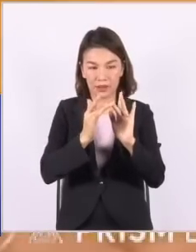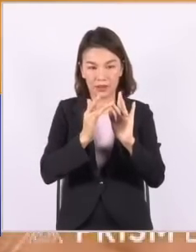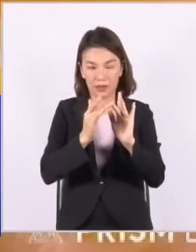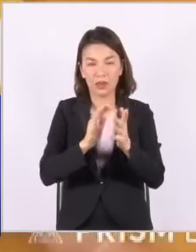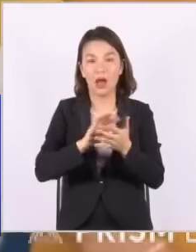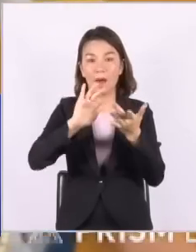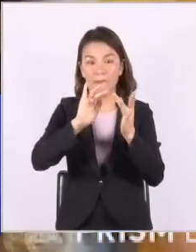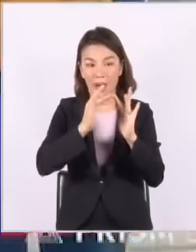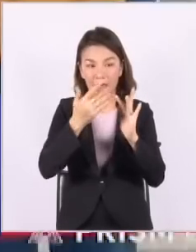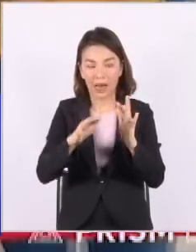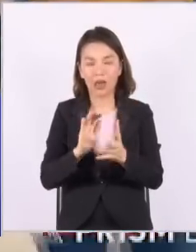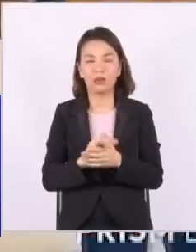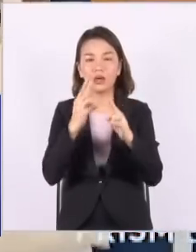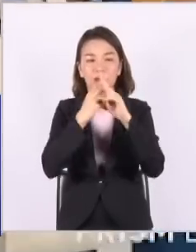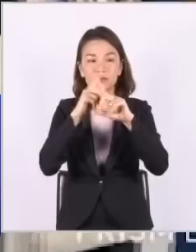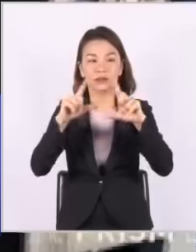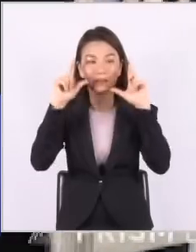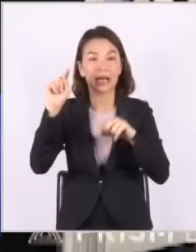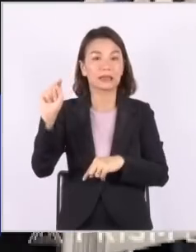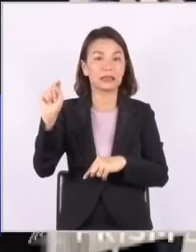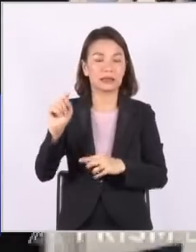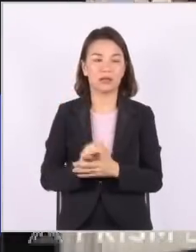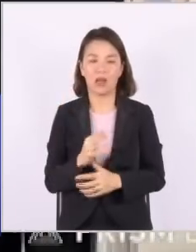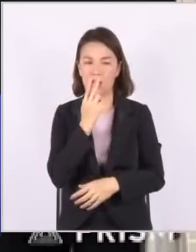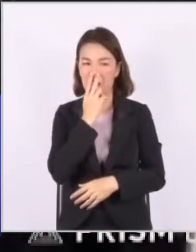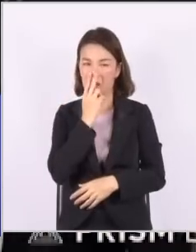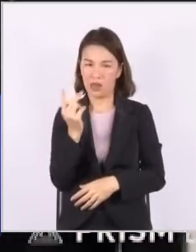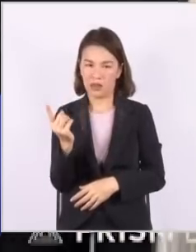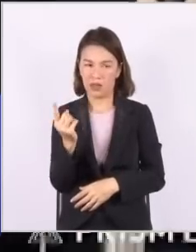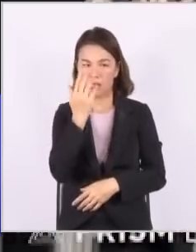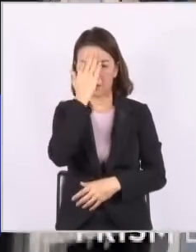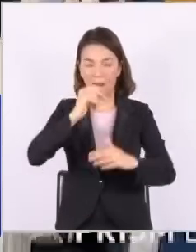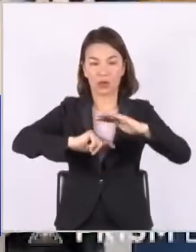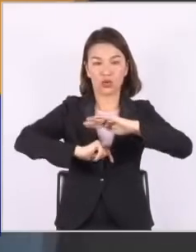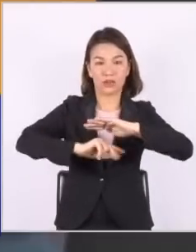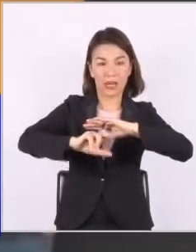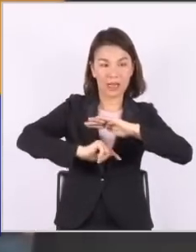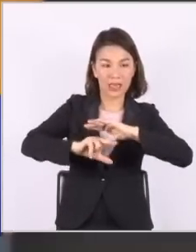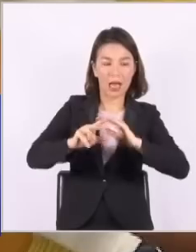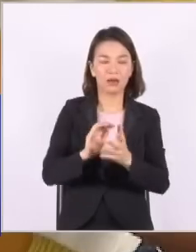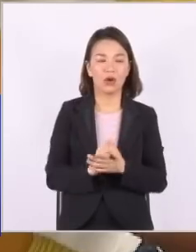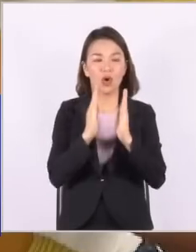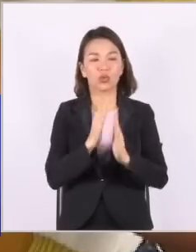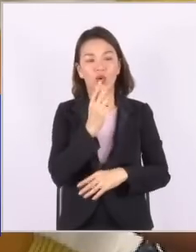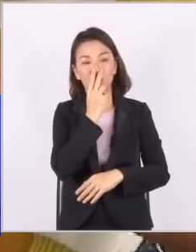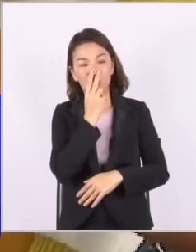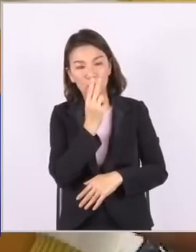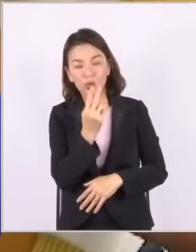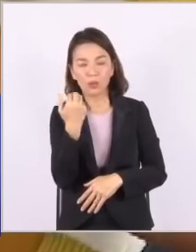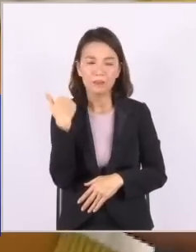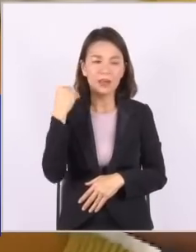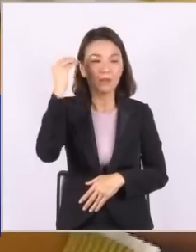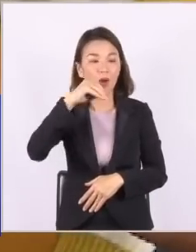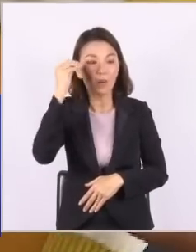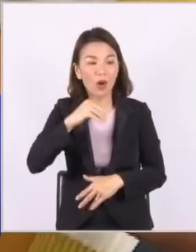ชื่อดังนะครับก็โผล่ขึ้นมาเป็นอันดับต้นๆเนื่องจากว่ามีการโฆษณามีการรีวิวหลังจากที่มีผู้ไปทำศัลย